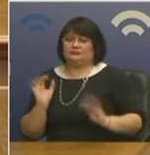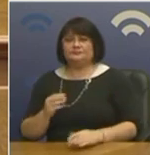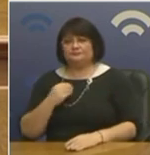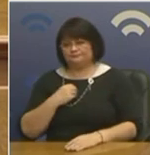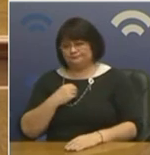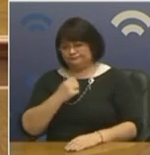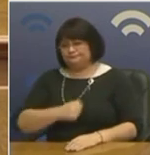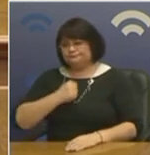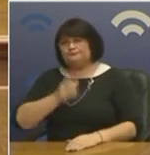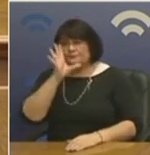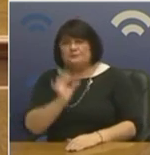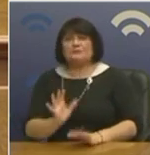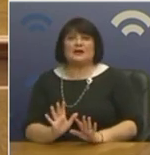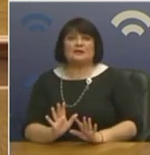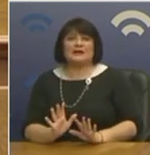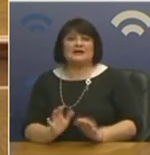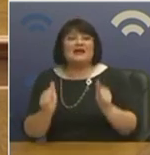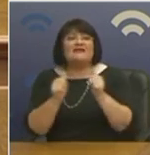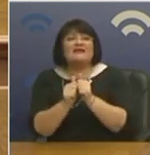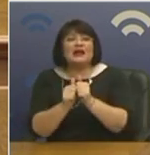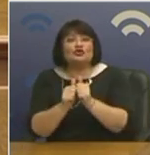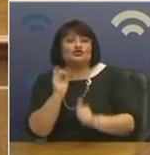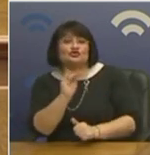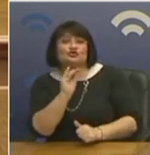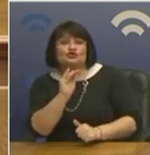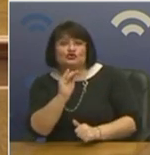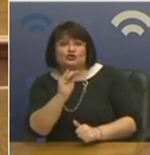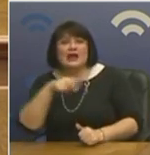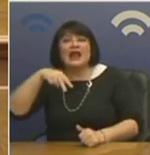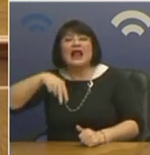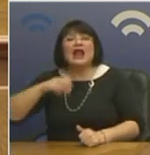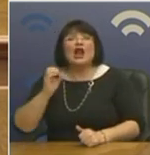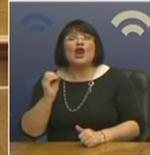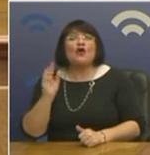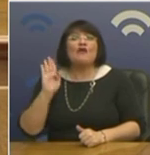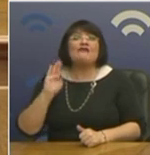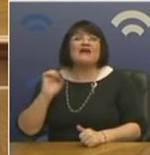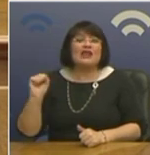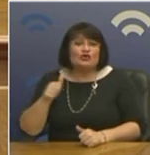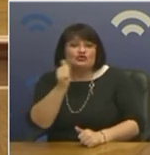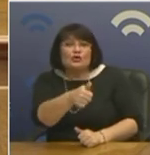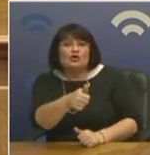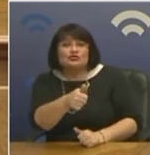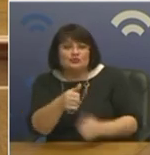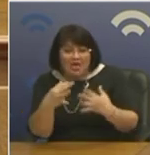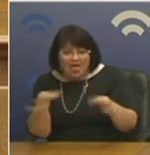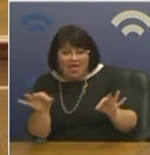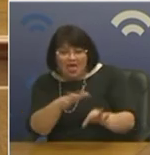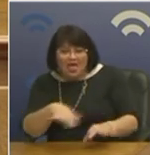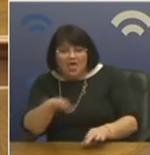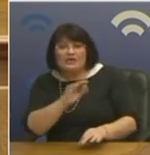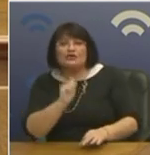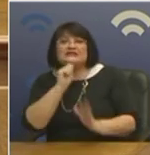θλίψη, διότι θα πω στο φίλο μου τον Ανδρέα τον Λοβέρδο ότι με ένα Λοβέρδο άνοιξη δεν έρχεται. Είσαι μόνος.